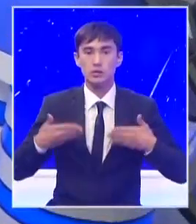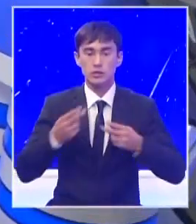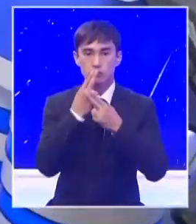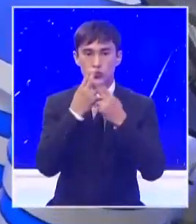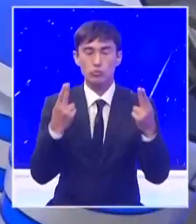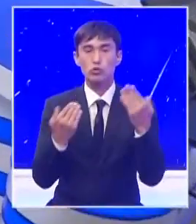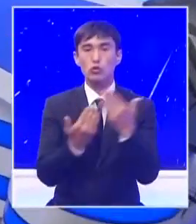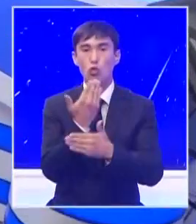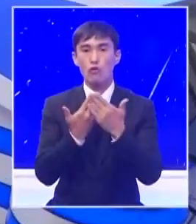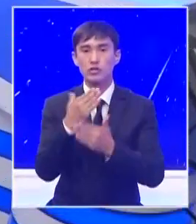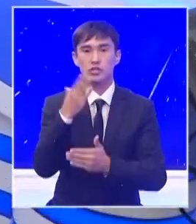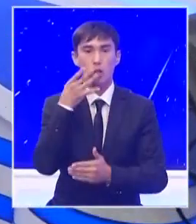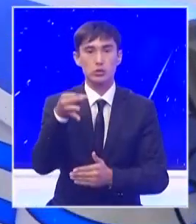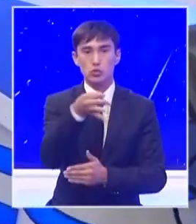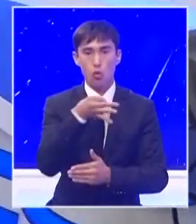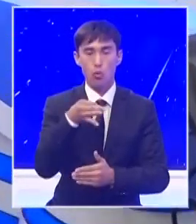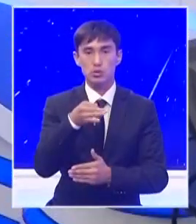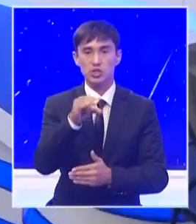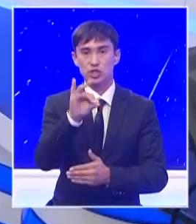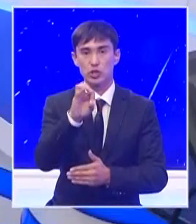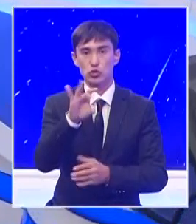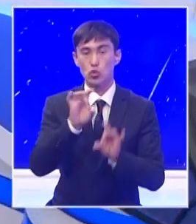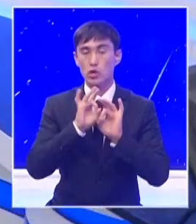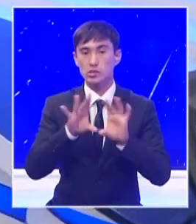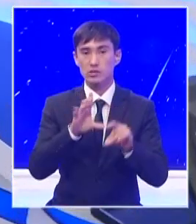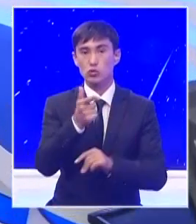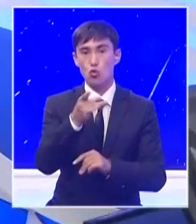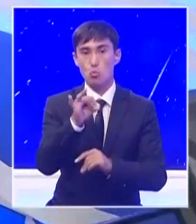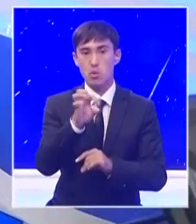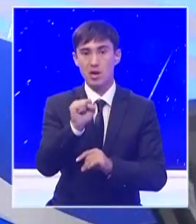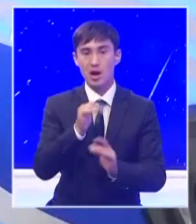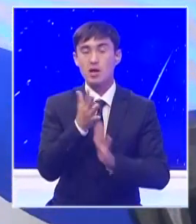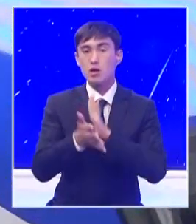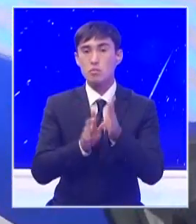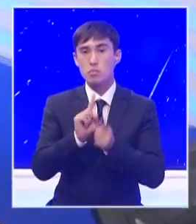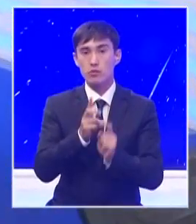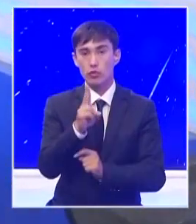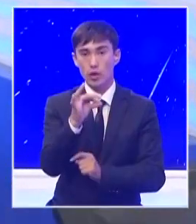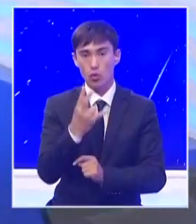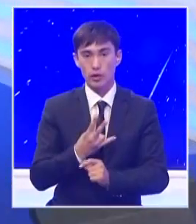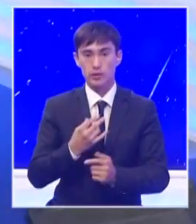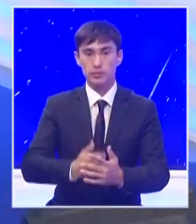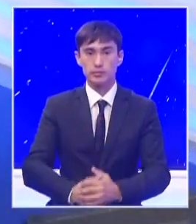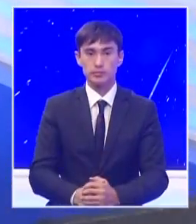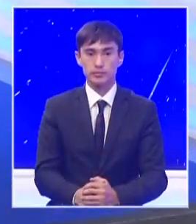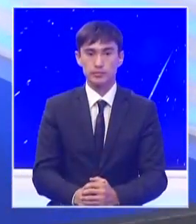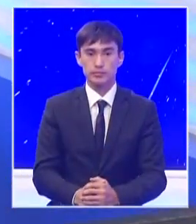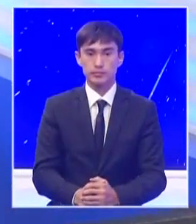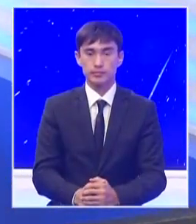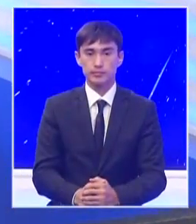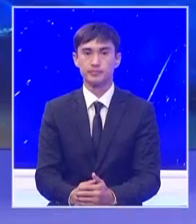Здравствуйте! В эфире новости Алматинской области на канале ЖТСУ. В студии Гульмира Тимиргалиева, сурдоперевод Даурена Абдрасилова.